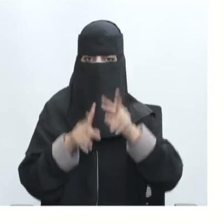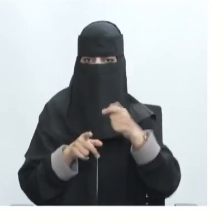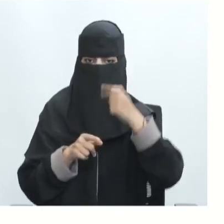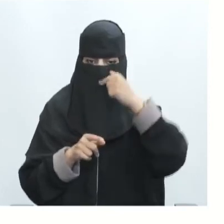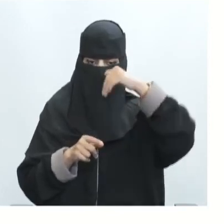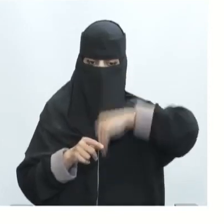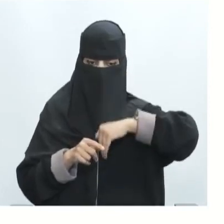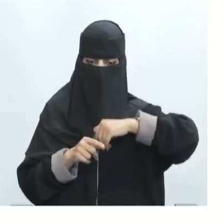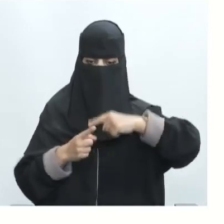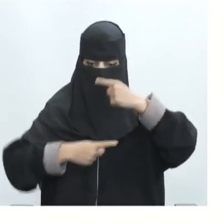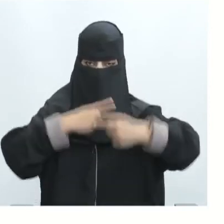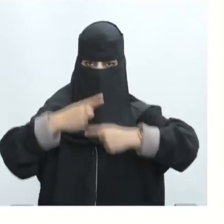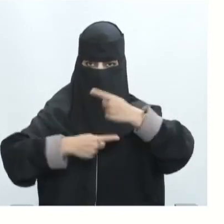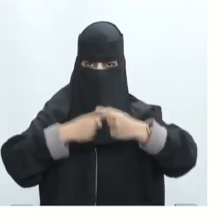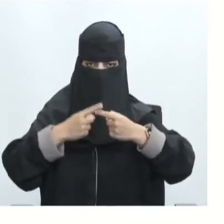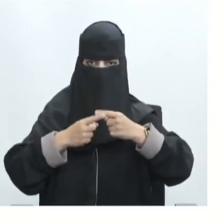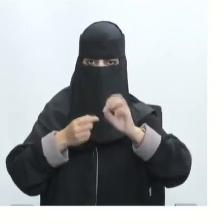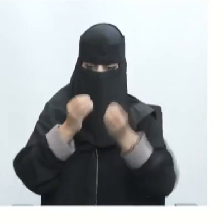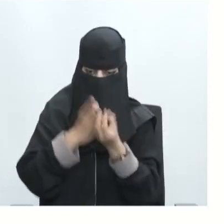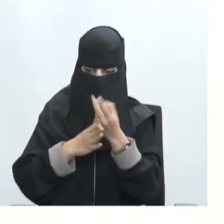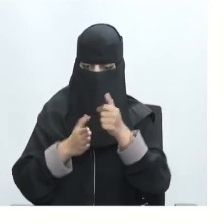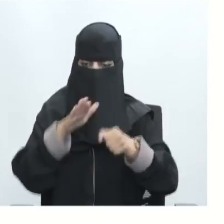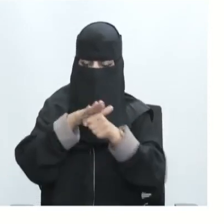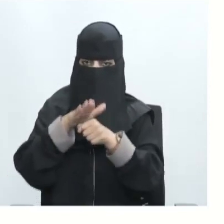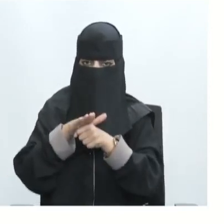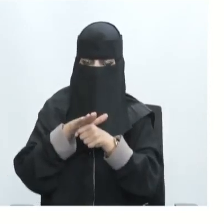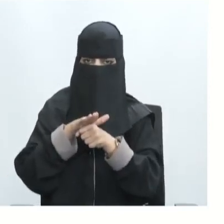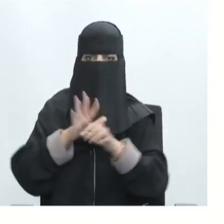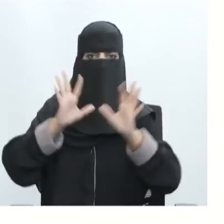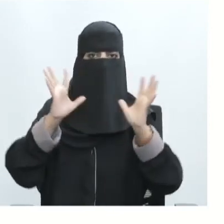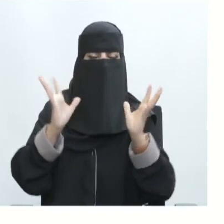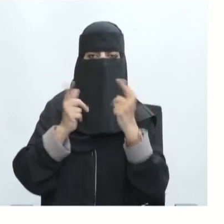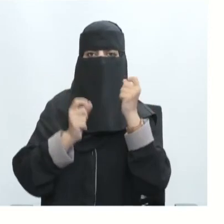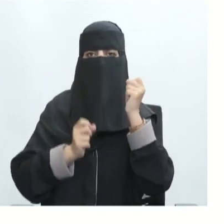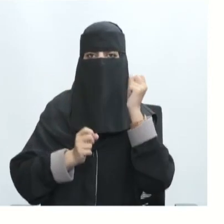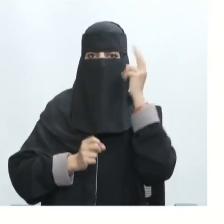الاعتقاد دوما الباعث الاساسي لكل ابتكار